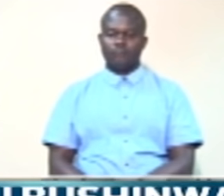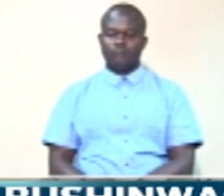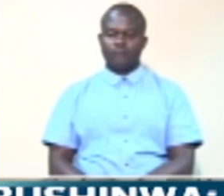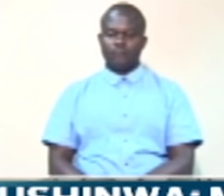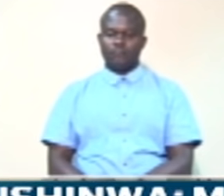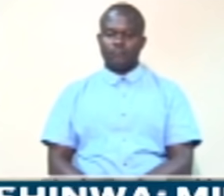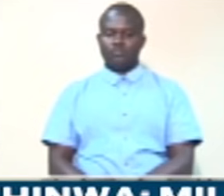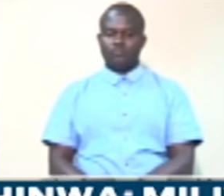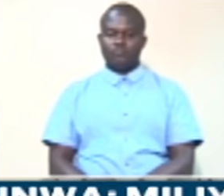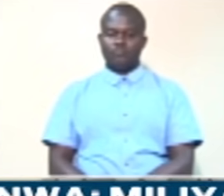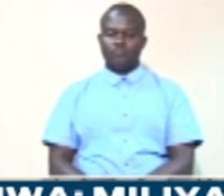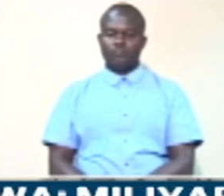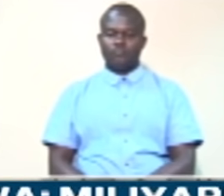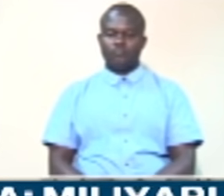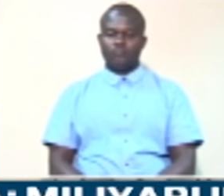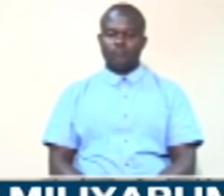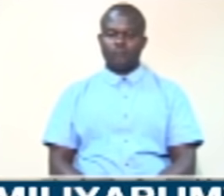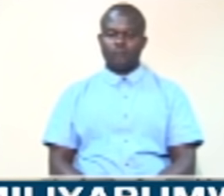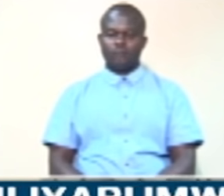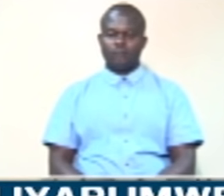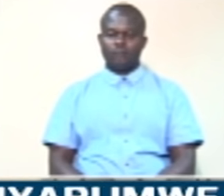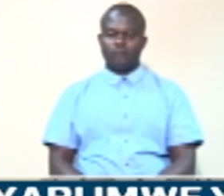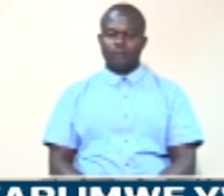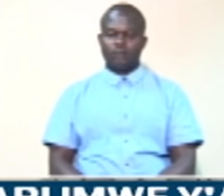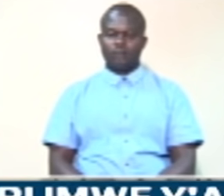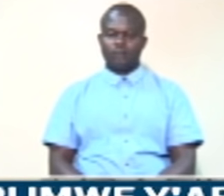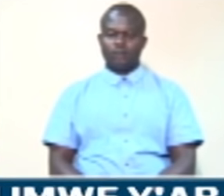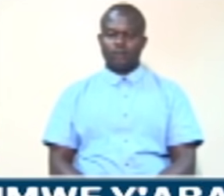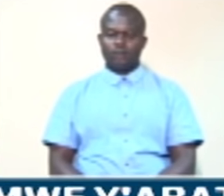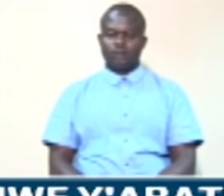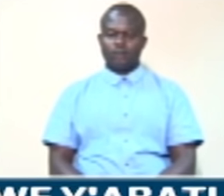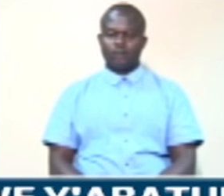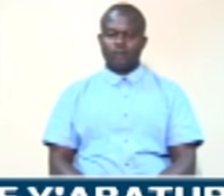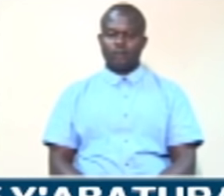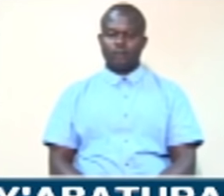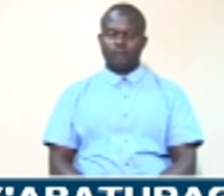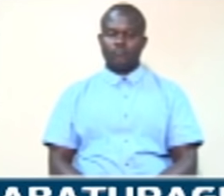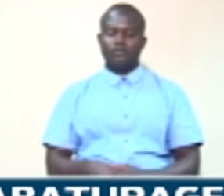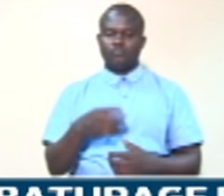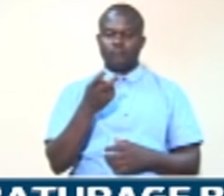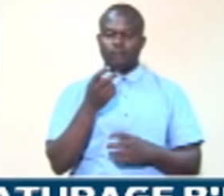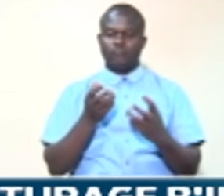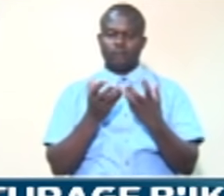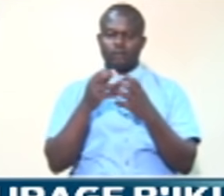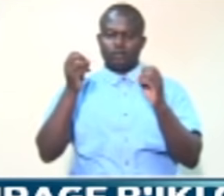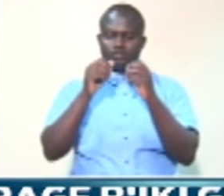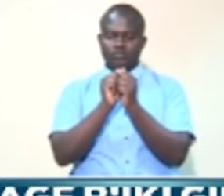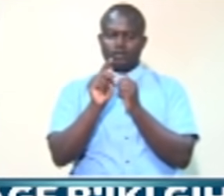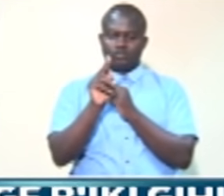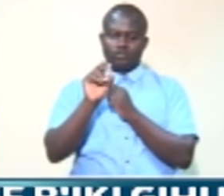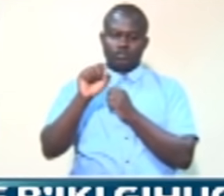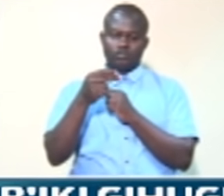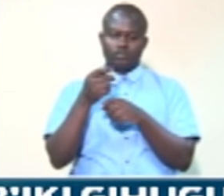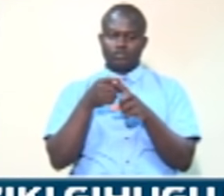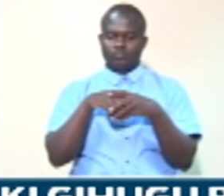uniquement, peut-être à un bon prix ici chez nous. Et le Rwanda aussi a besoin aussi de produits. Ingendo zihuza Kigali na Kinshasa zavuye kuri